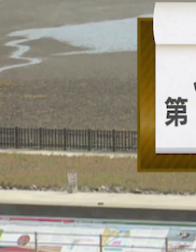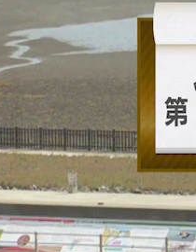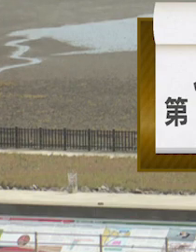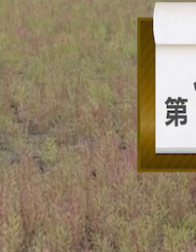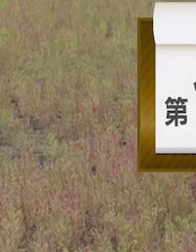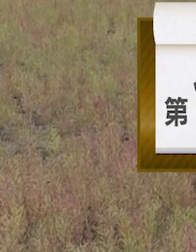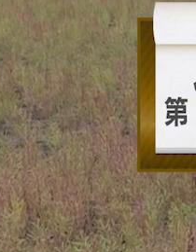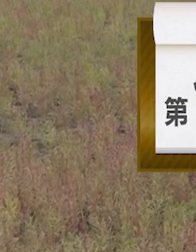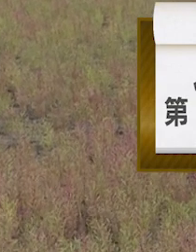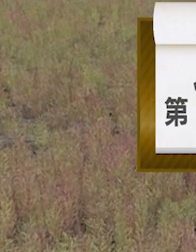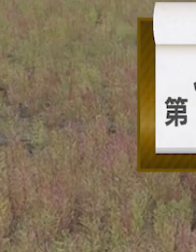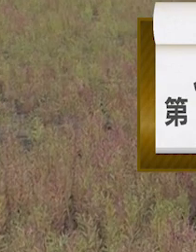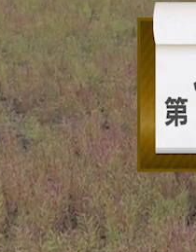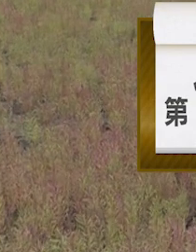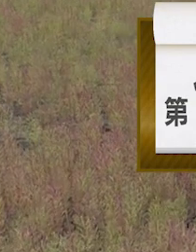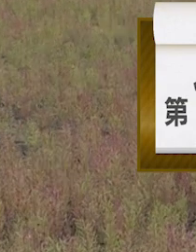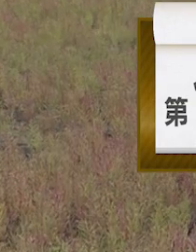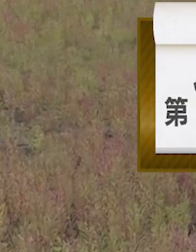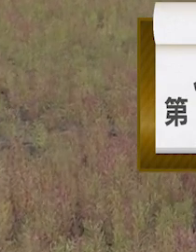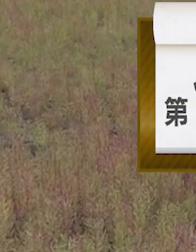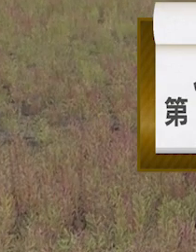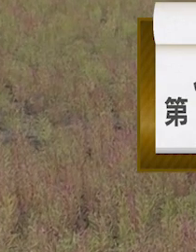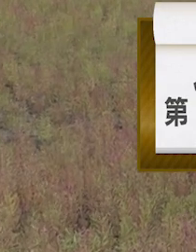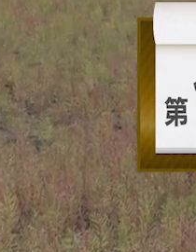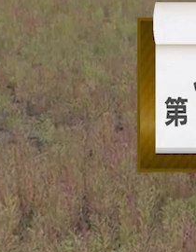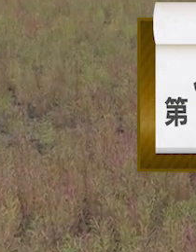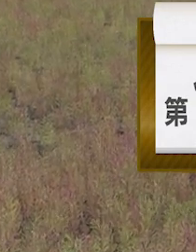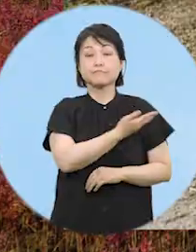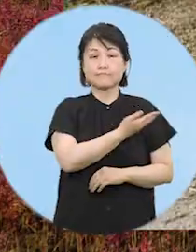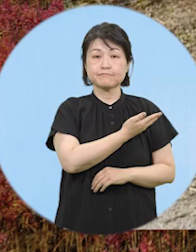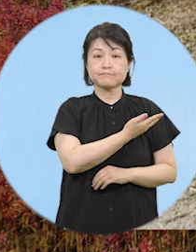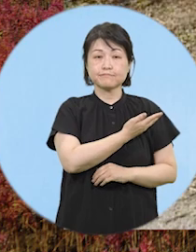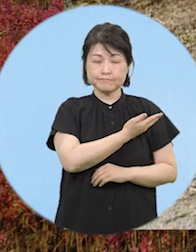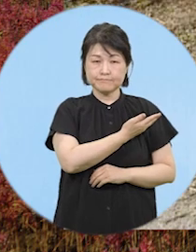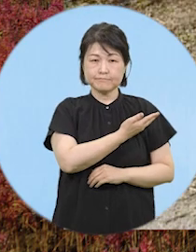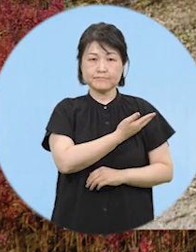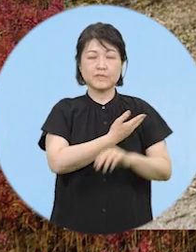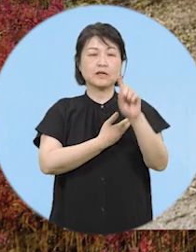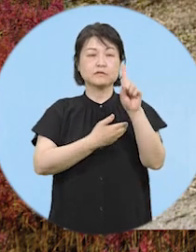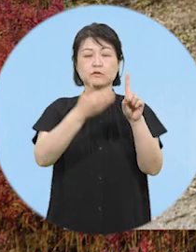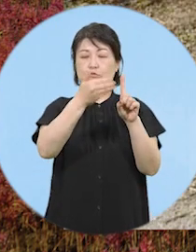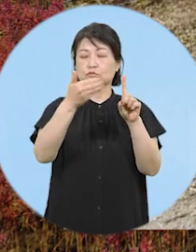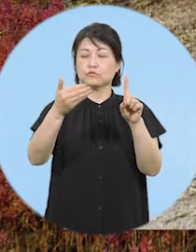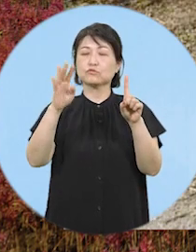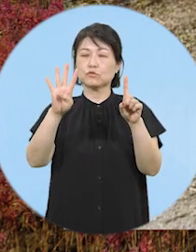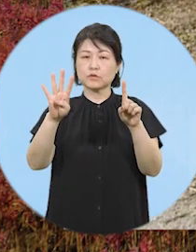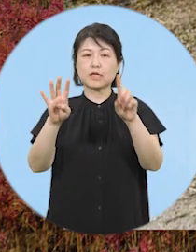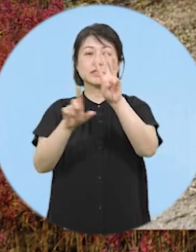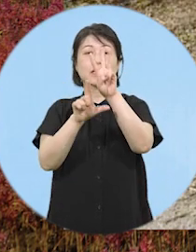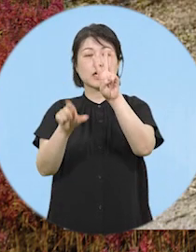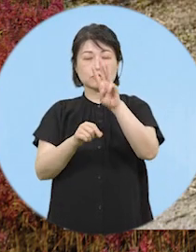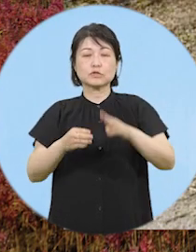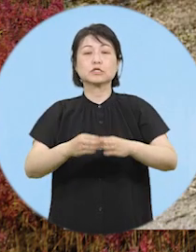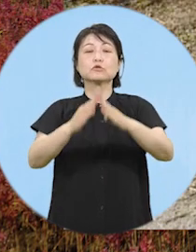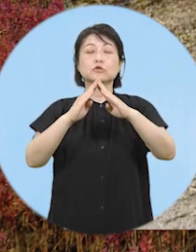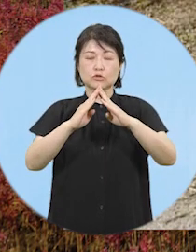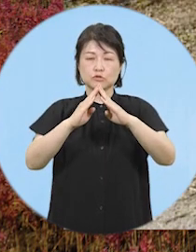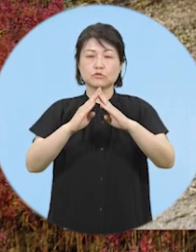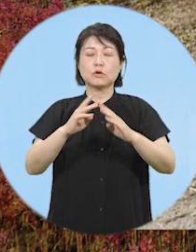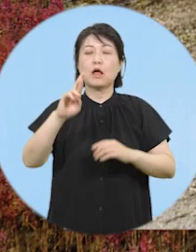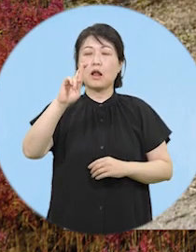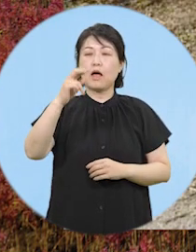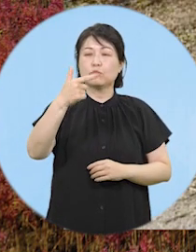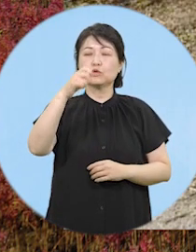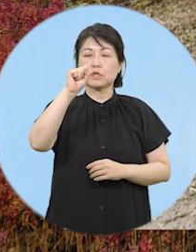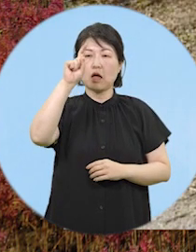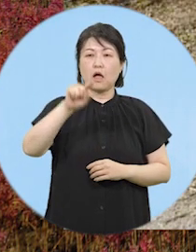ある七面草を育てる会を訪問します。会は1994年3月に設立、